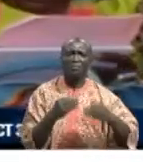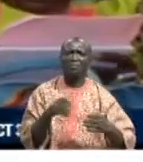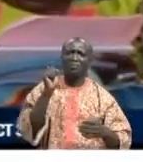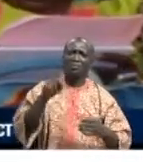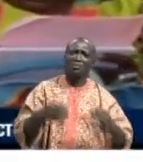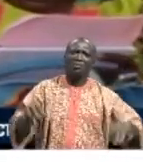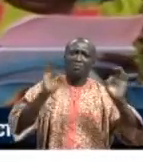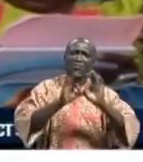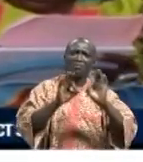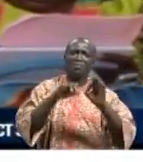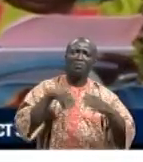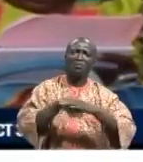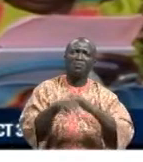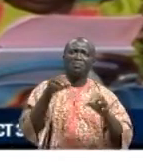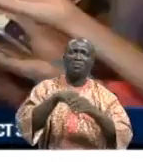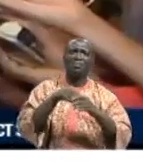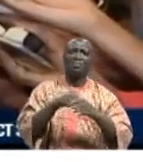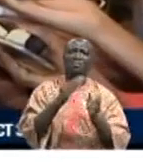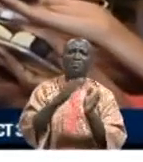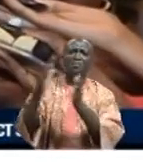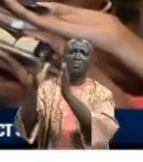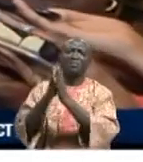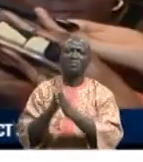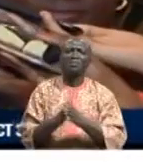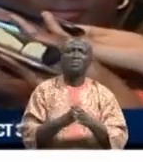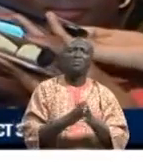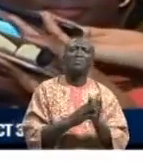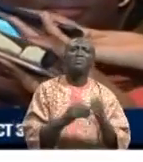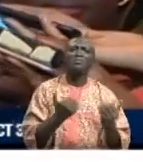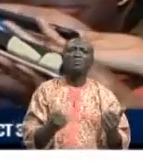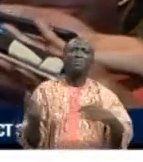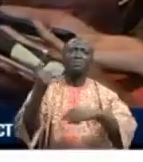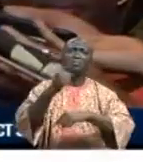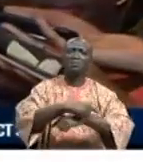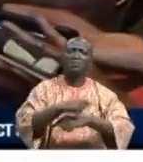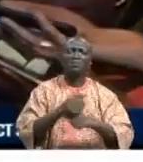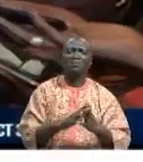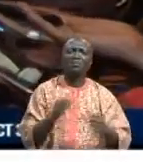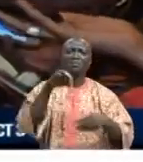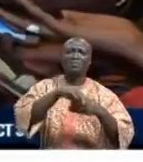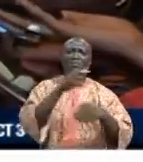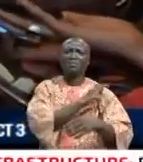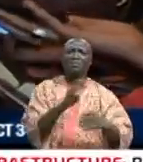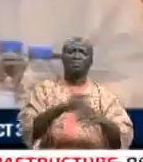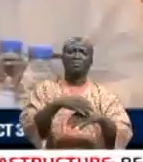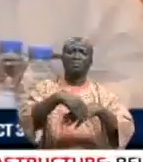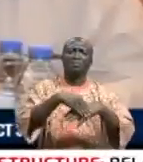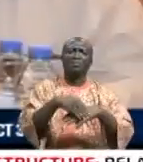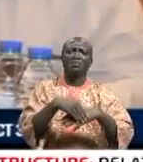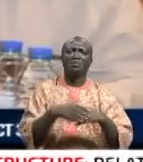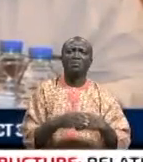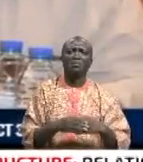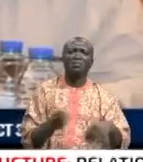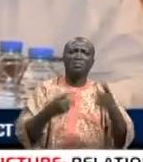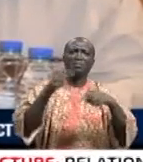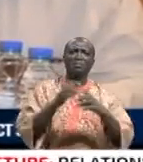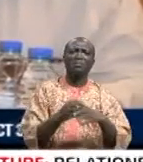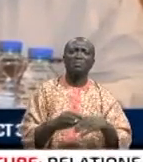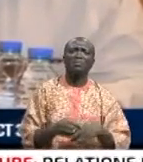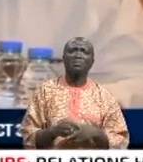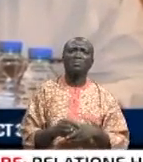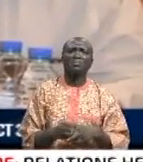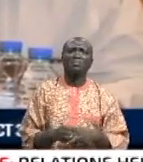d'entrer dans un processus de réactualisation de la stratégie nationale de formation des élus acteurs territoriaux venus assister à cette